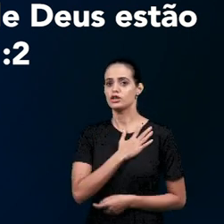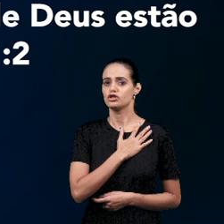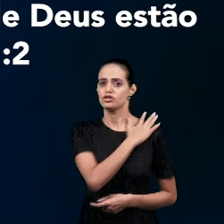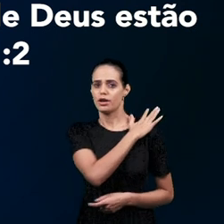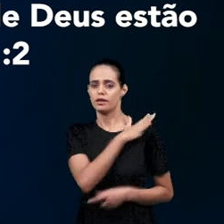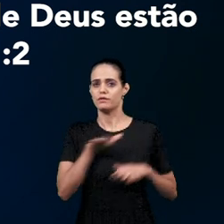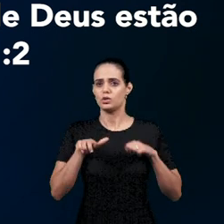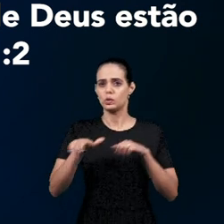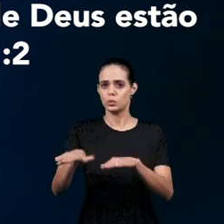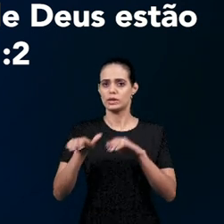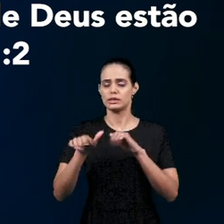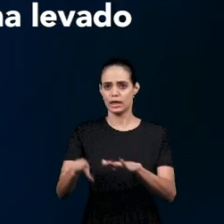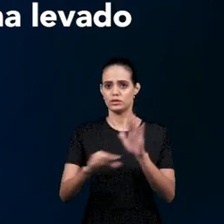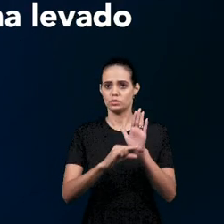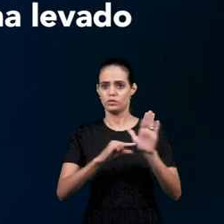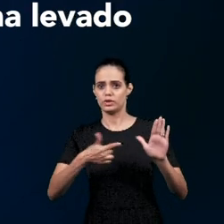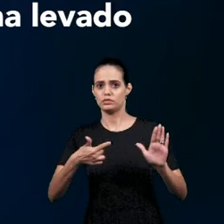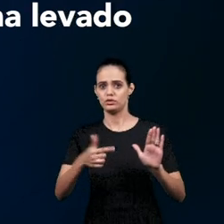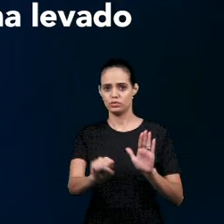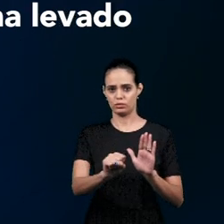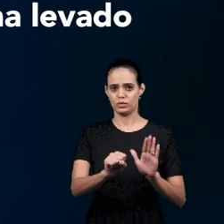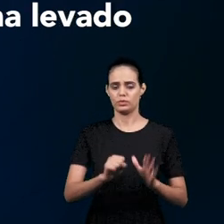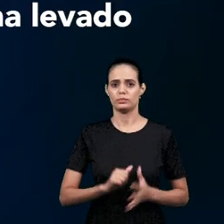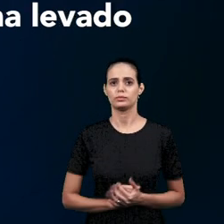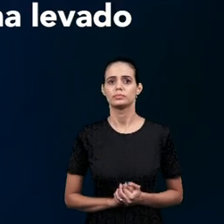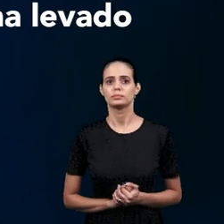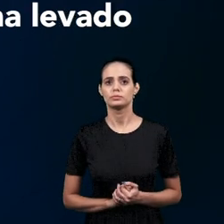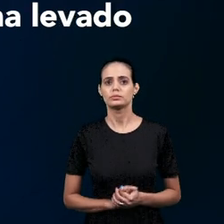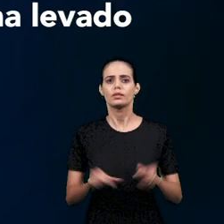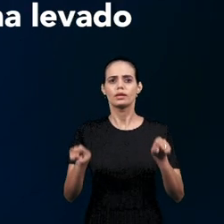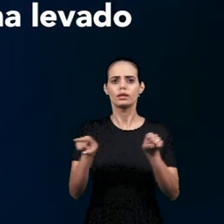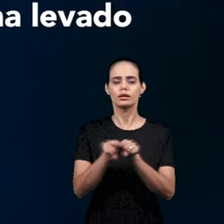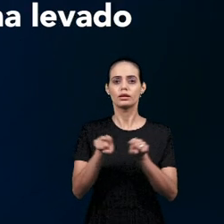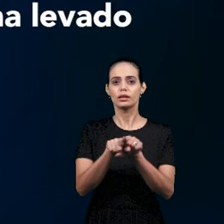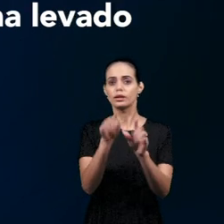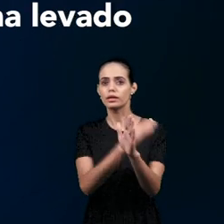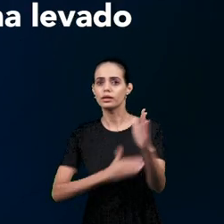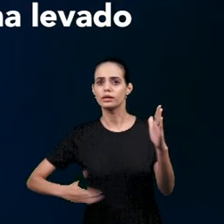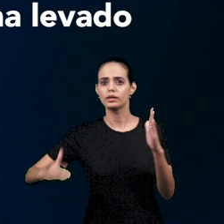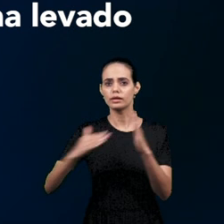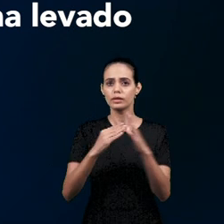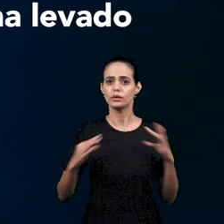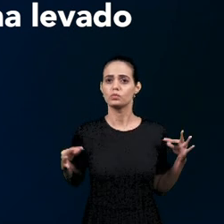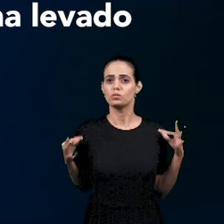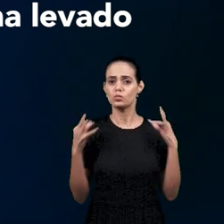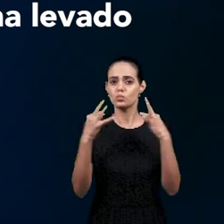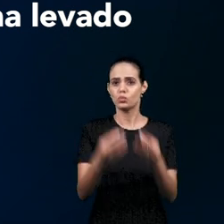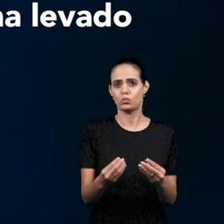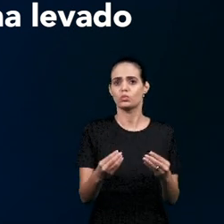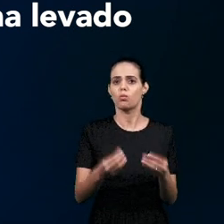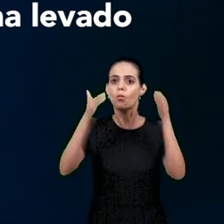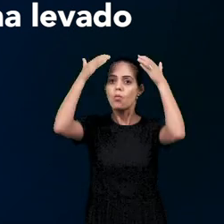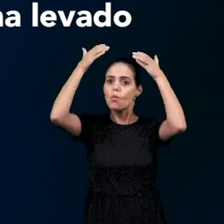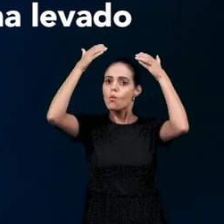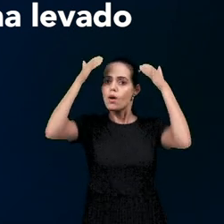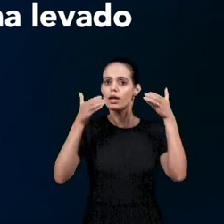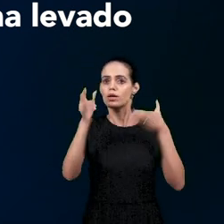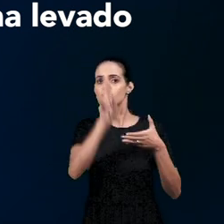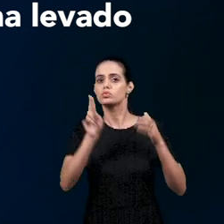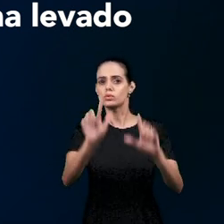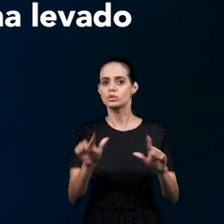Ésaïe 11, 2. Dans tous les cas, le roi a utilisé les opérations de sagesse et d'intelligence